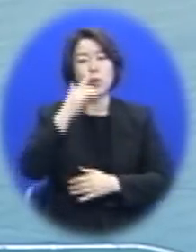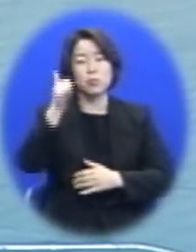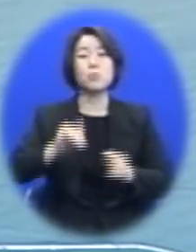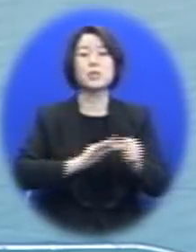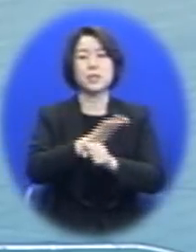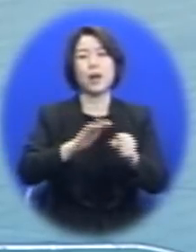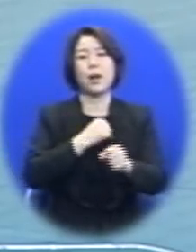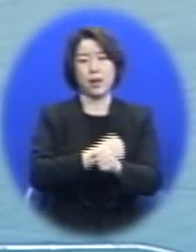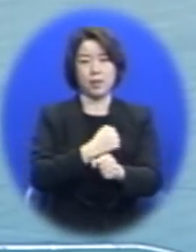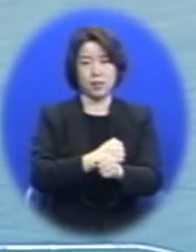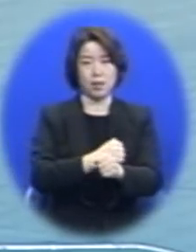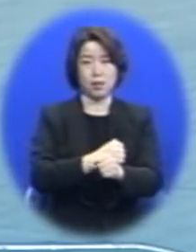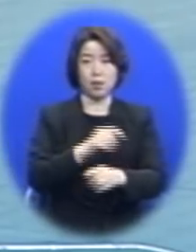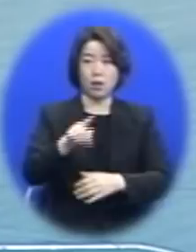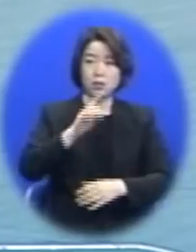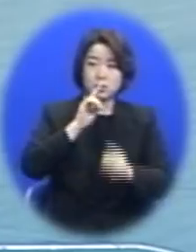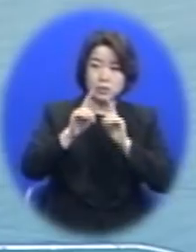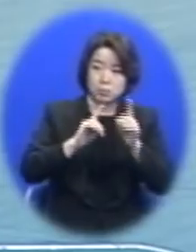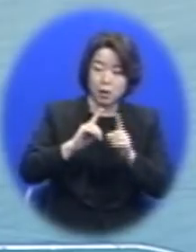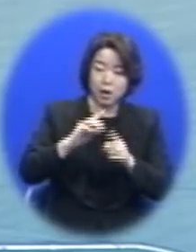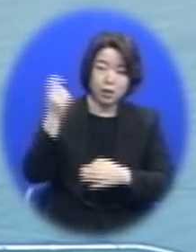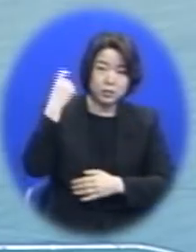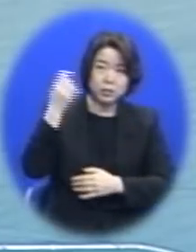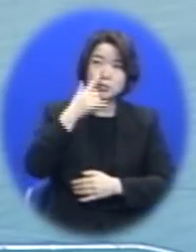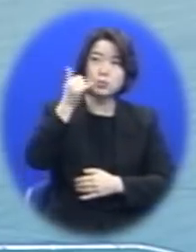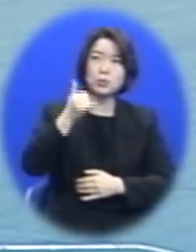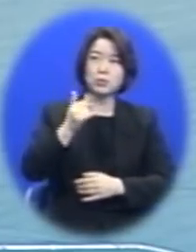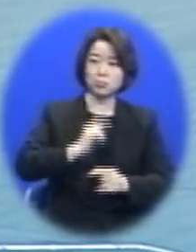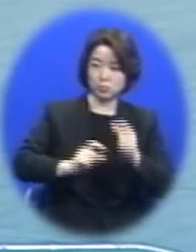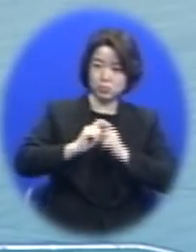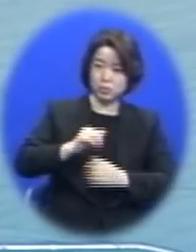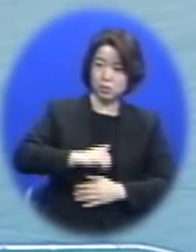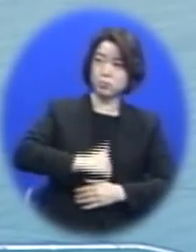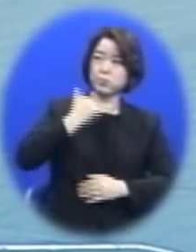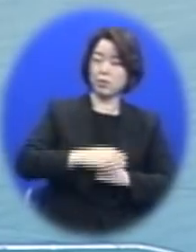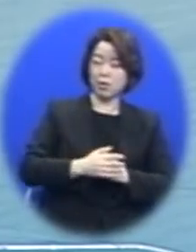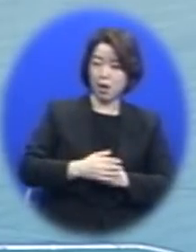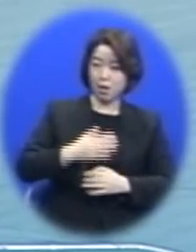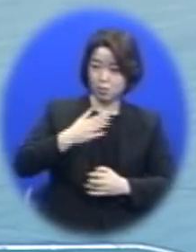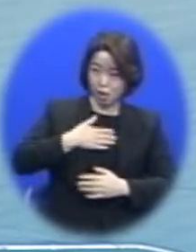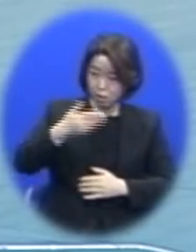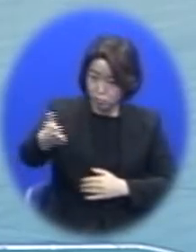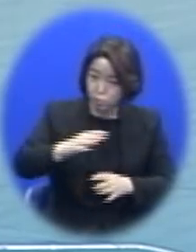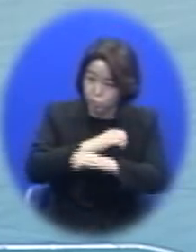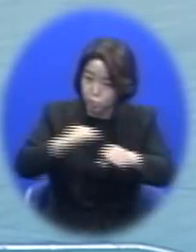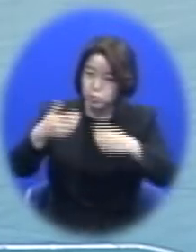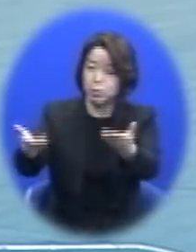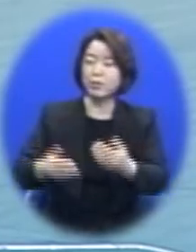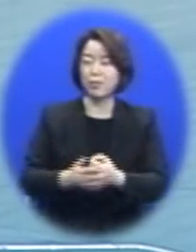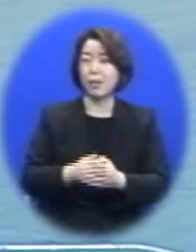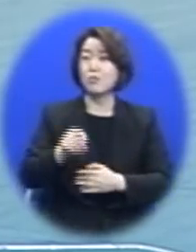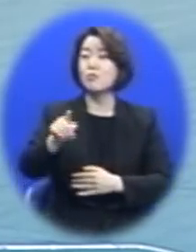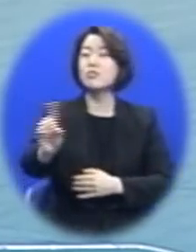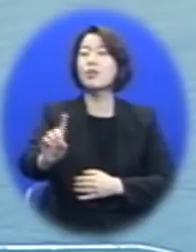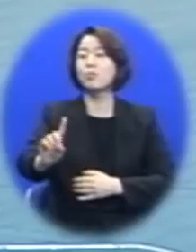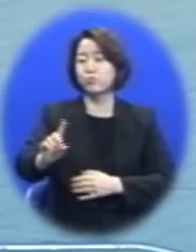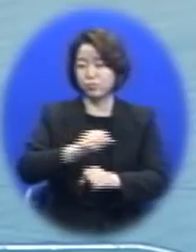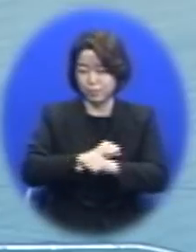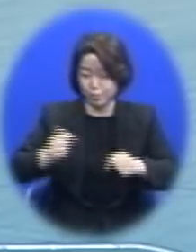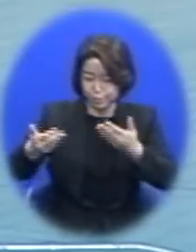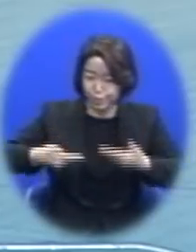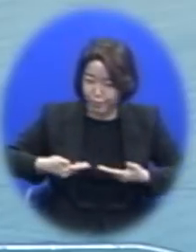그 이야기들은 부모들은 요 더 열이 바쳐 요 아니 용서는 내가 너희를 하는 거지 무좀 너희들이 나한테 용서